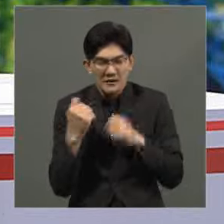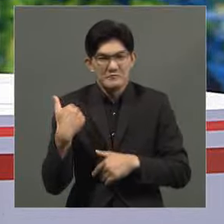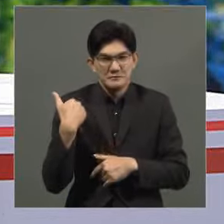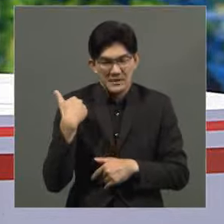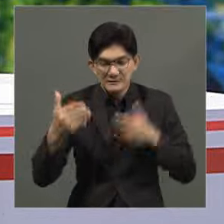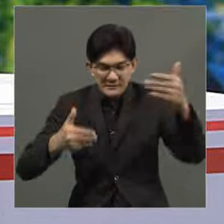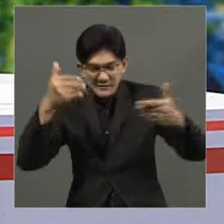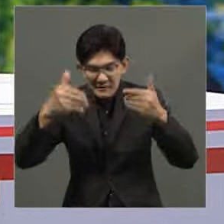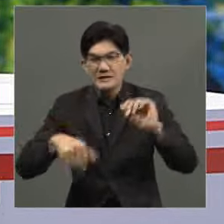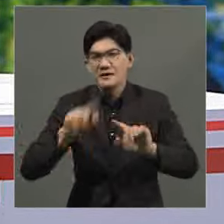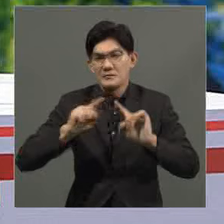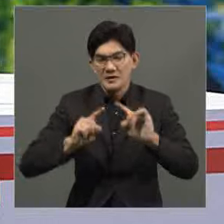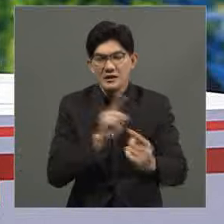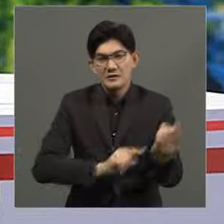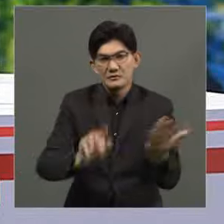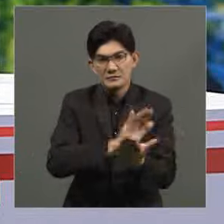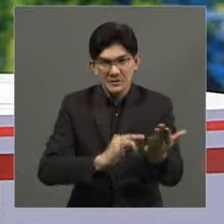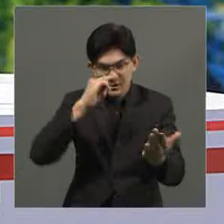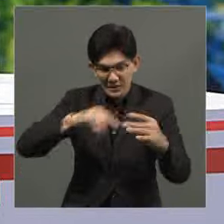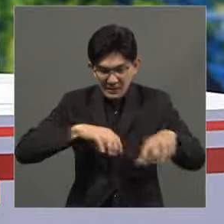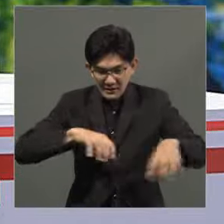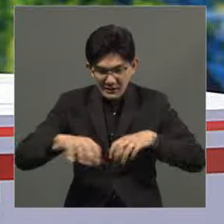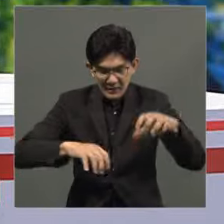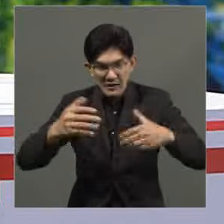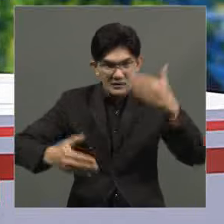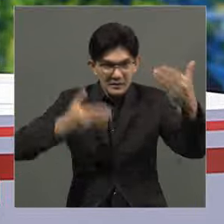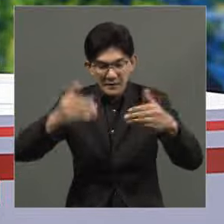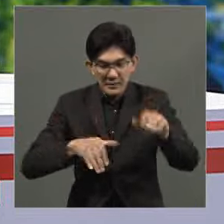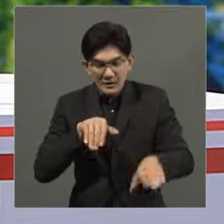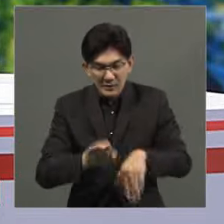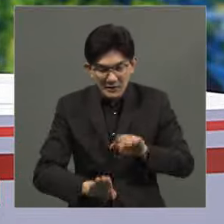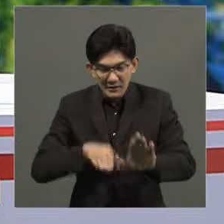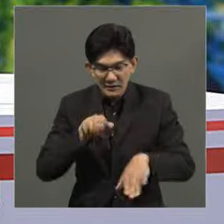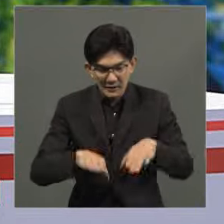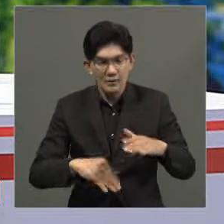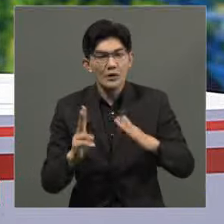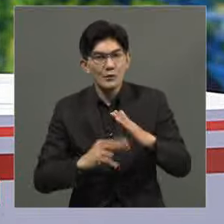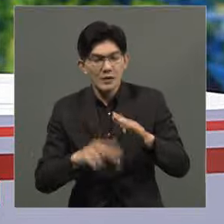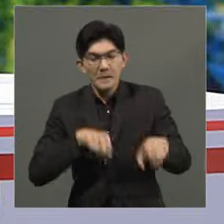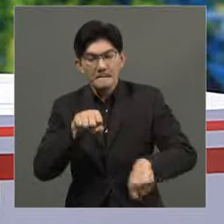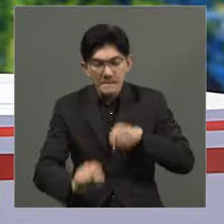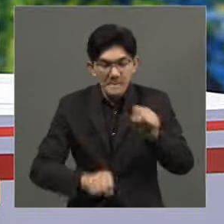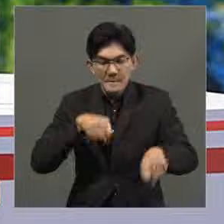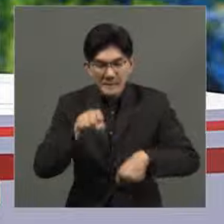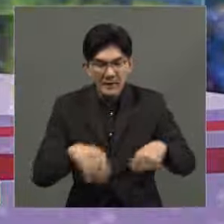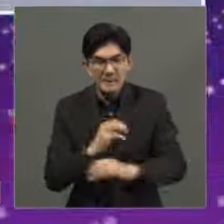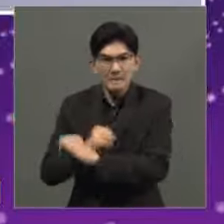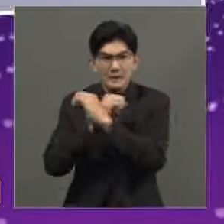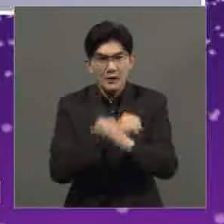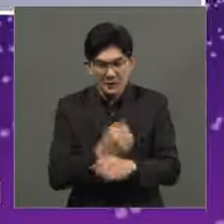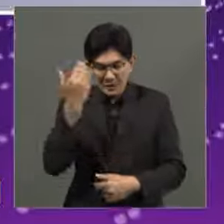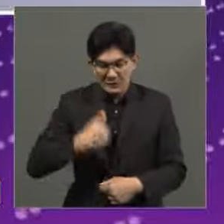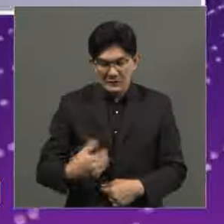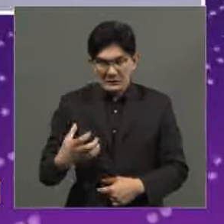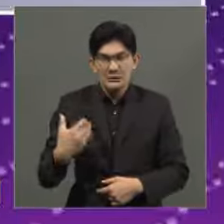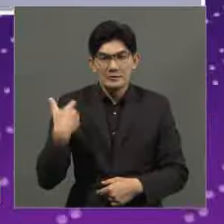นี้ครับทุกจังหวัดเนี่ยทั่วประเทศพร้อมใจกันจากกิจกรรมเดินวิ่งปั่นป้องกันอัมพาตครั้งที่ 10เฉลิมพระเกียรติพระบาทสมเด็จพระเจ้าอยู่หัวนะครับเดิใน